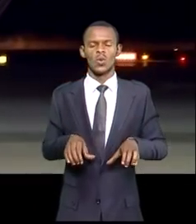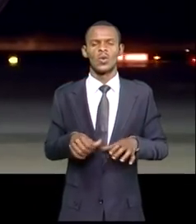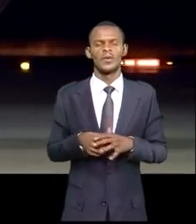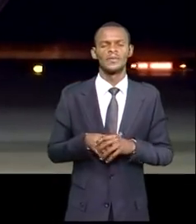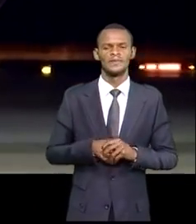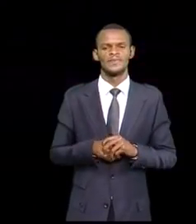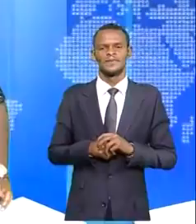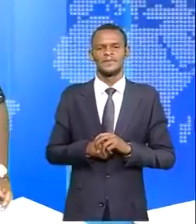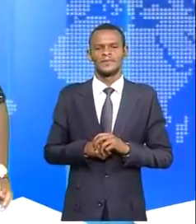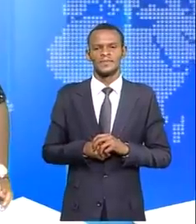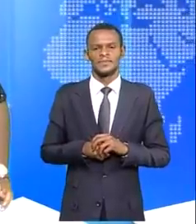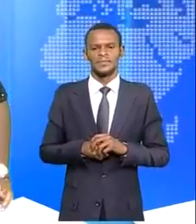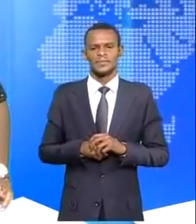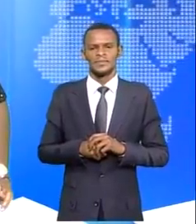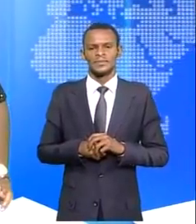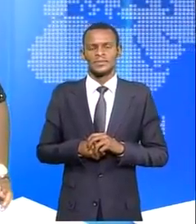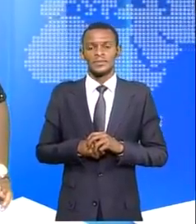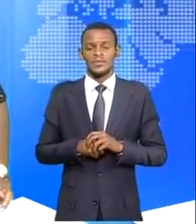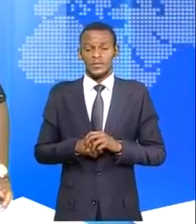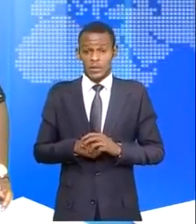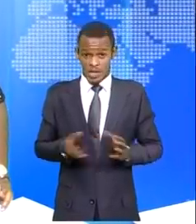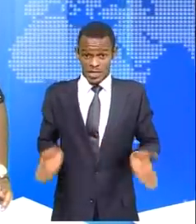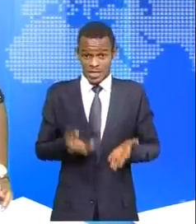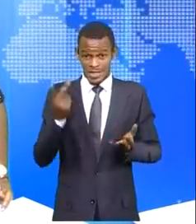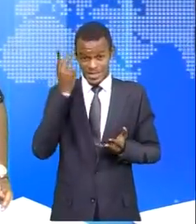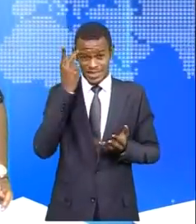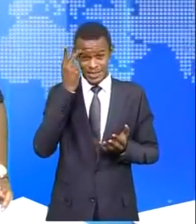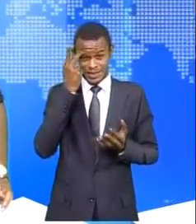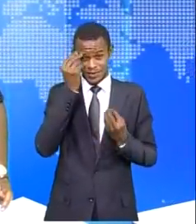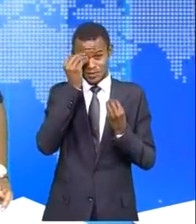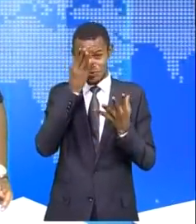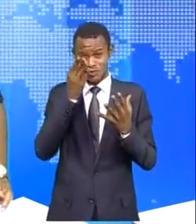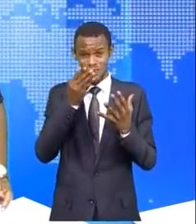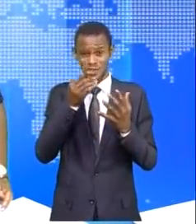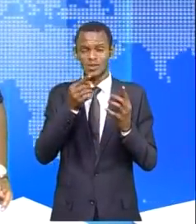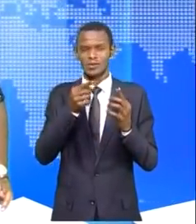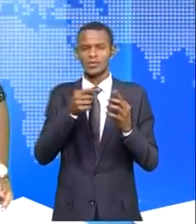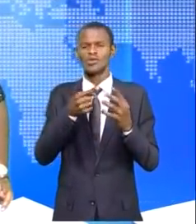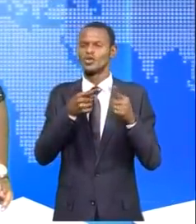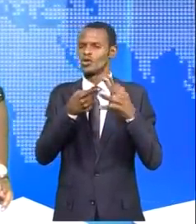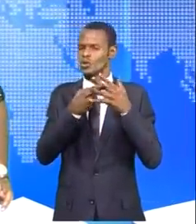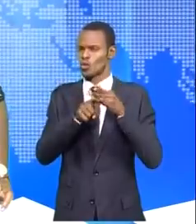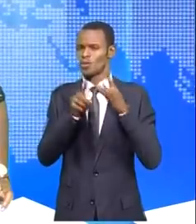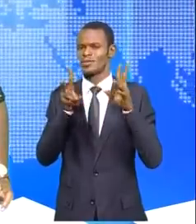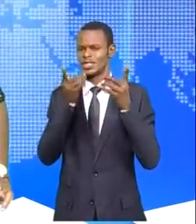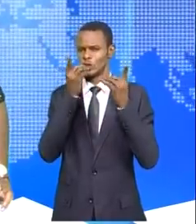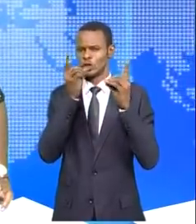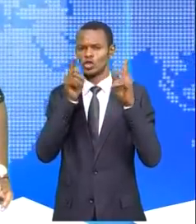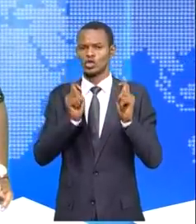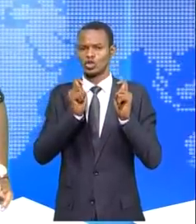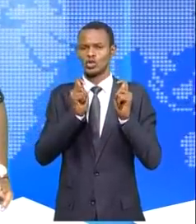du congo on revient kinshasa j'avais dit en début de ce journal plus de sachets à travers la ville